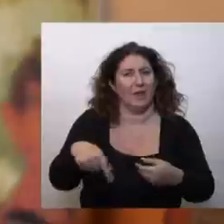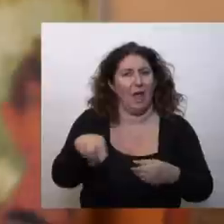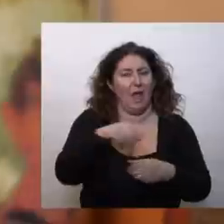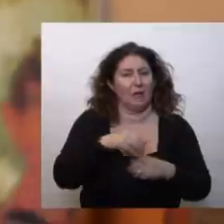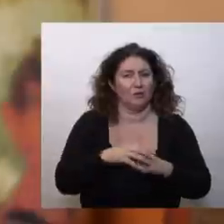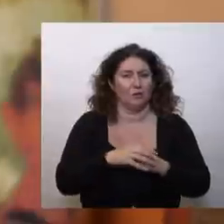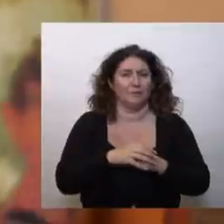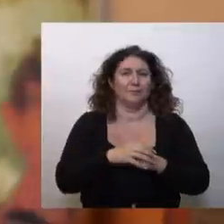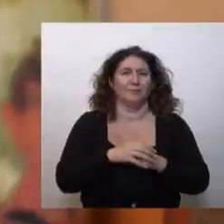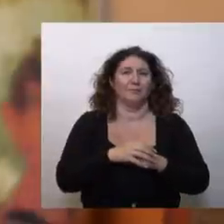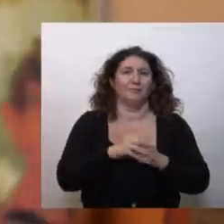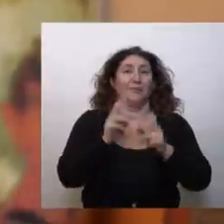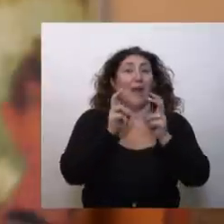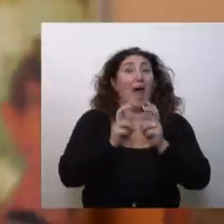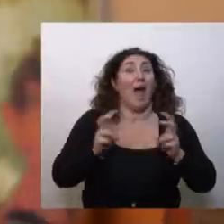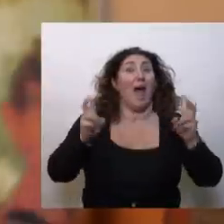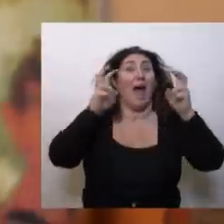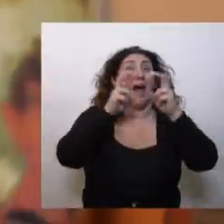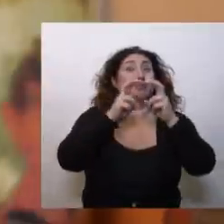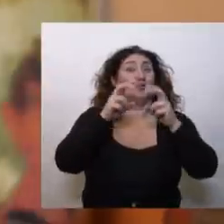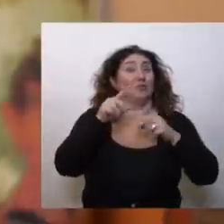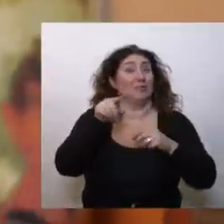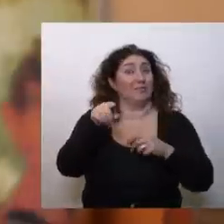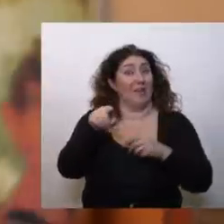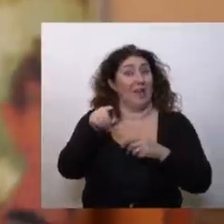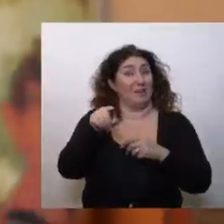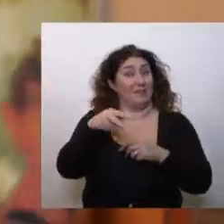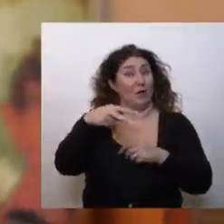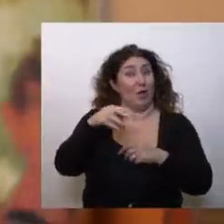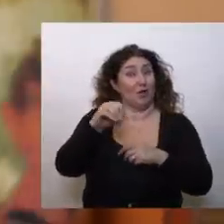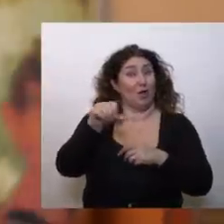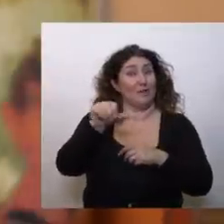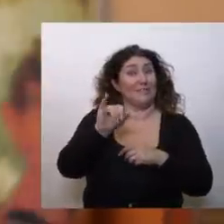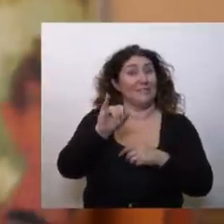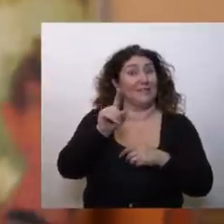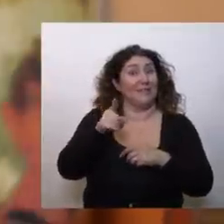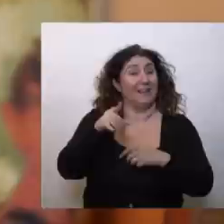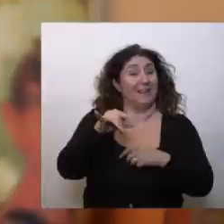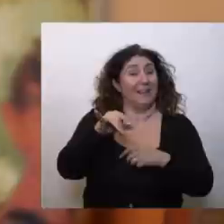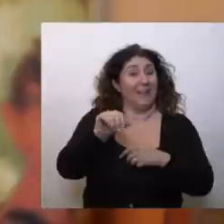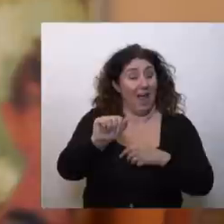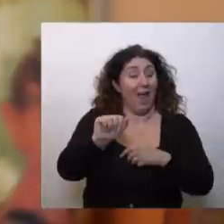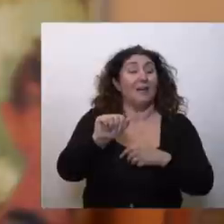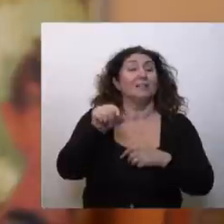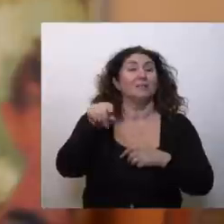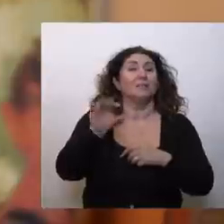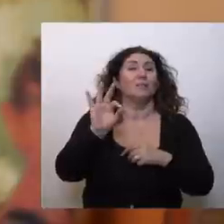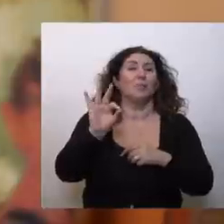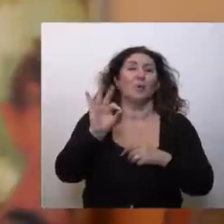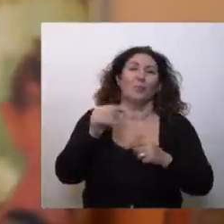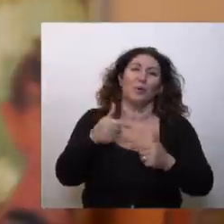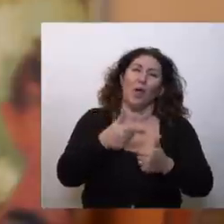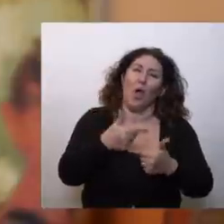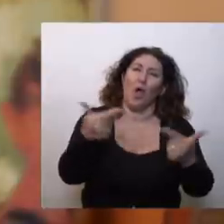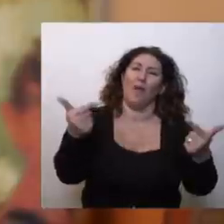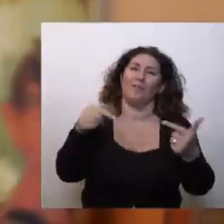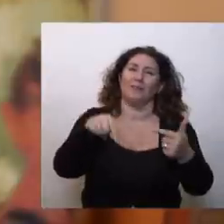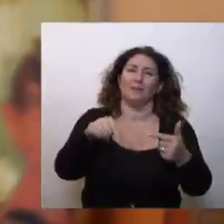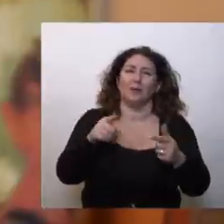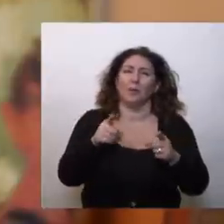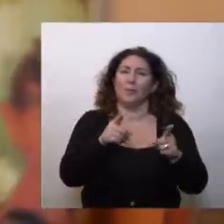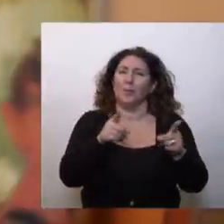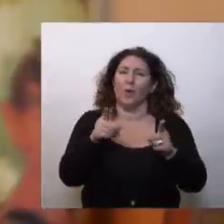L'iniziativa del vostro arcivescovo Cesare Nosilia di offrire in questo Sabato Santo un tempo